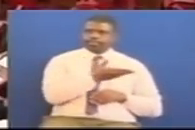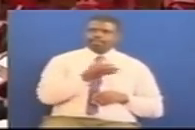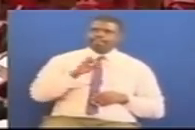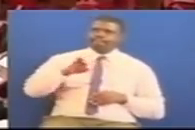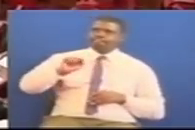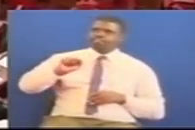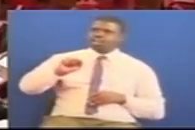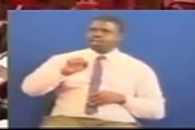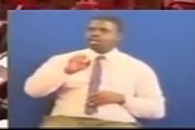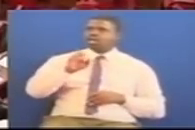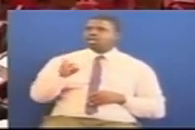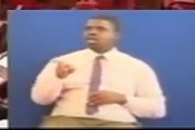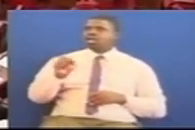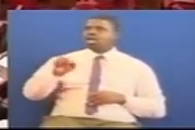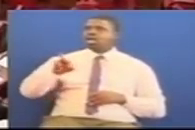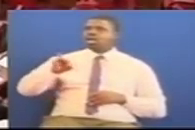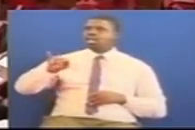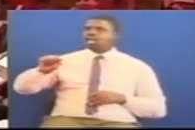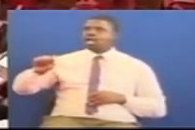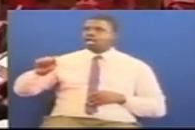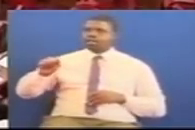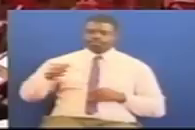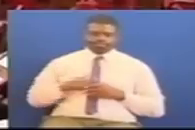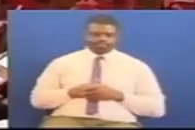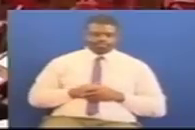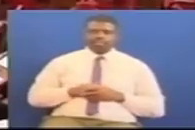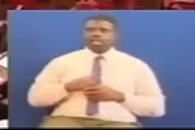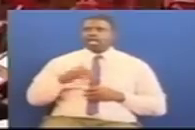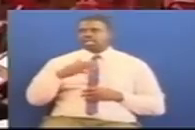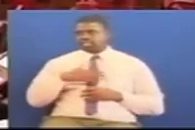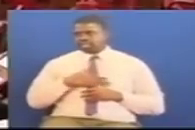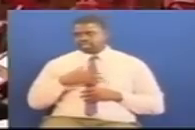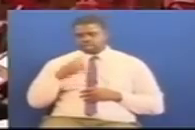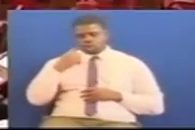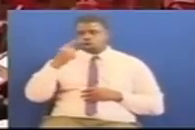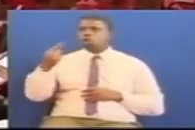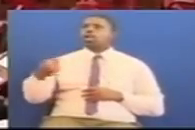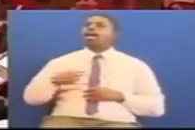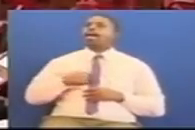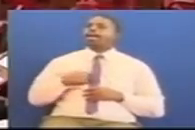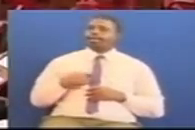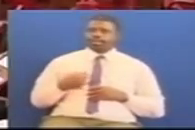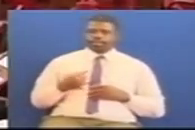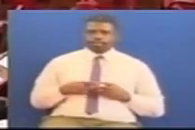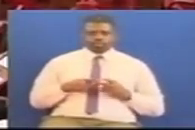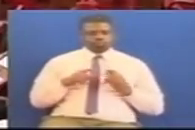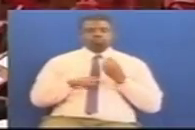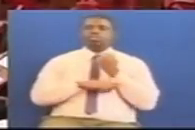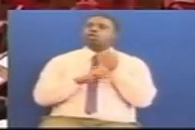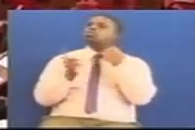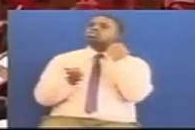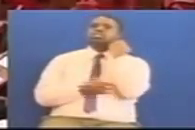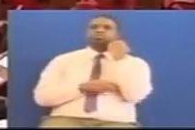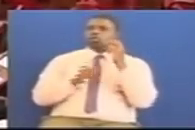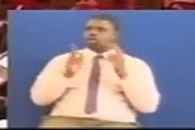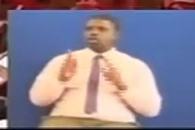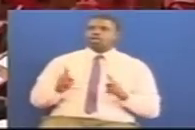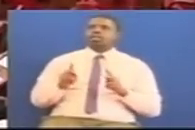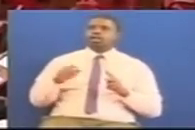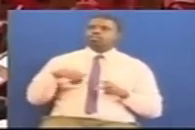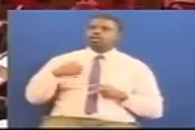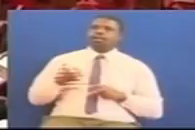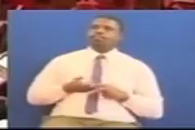Asante Mheshimiwa mwenyekiti kwa kuniona. Kwa kuwa ujauzito ni kawaida kwa mwanamke